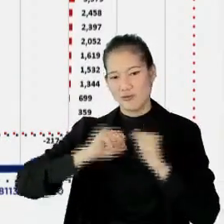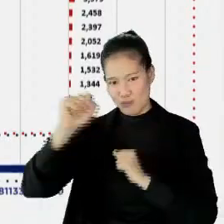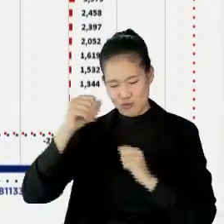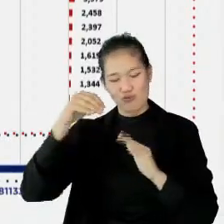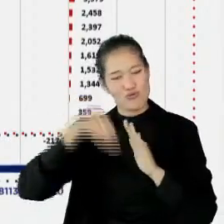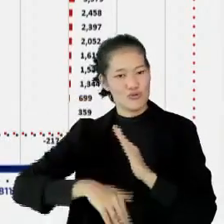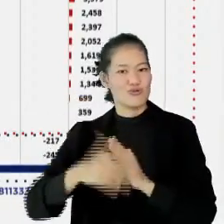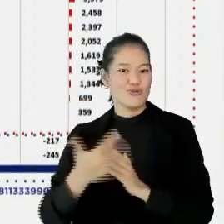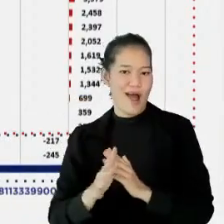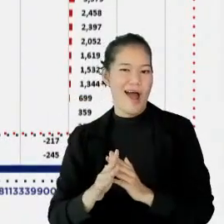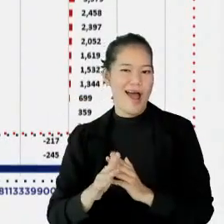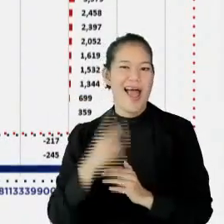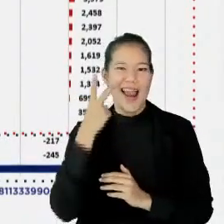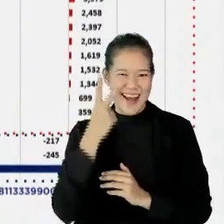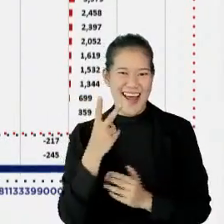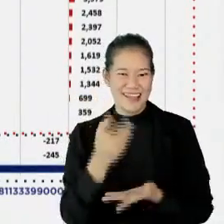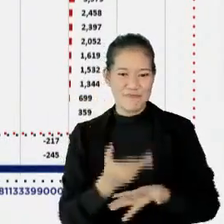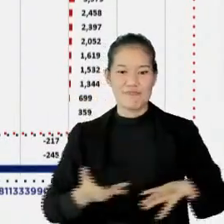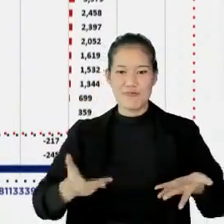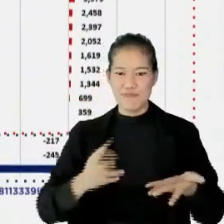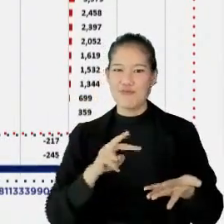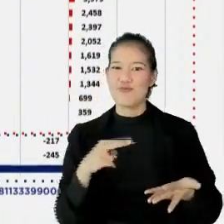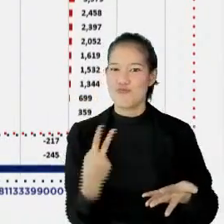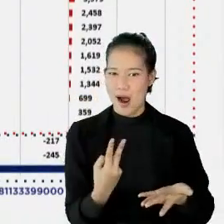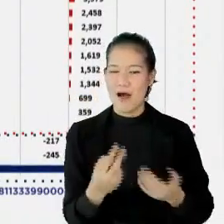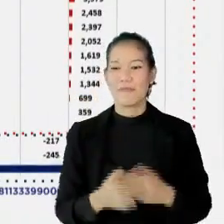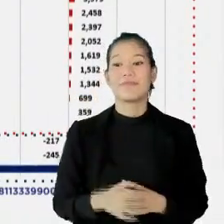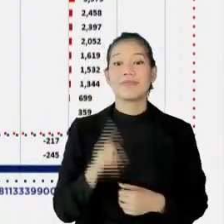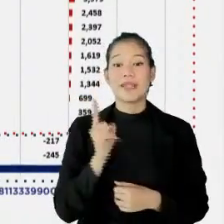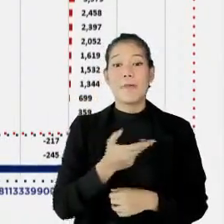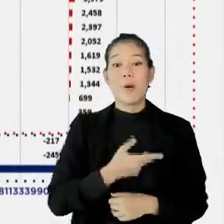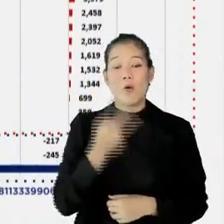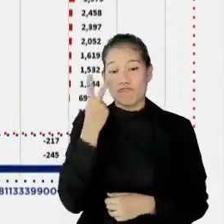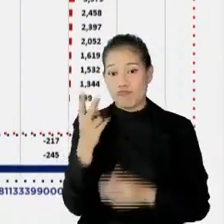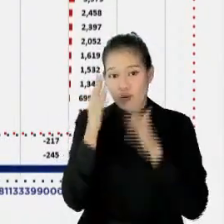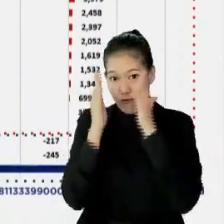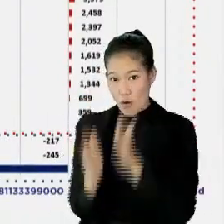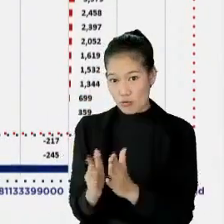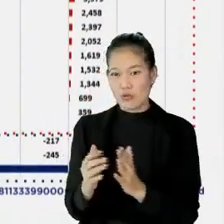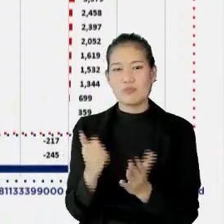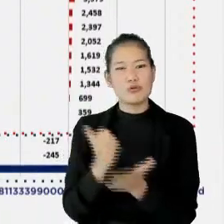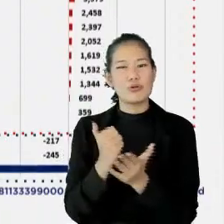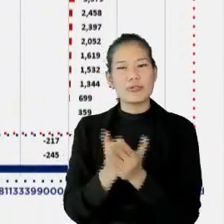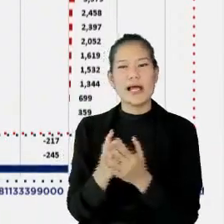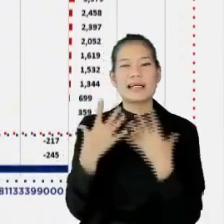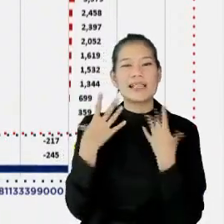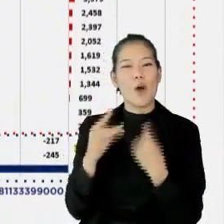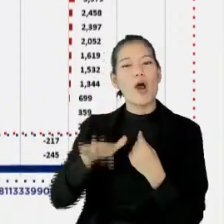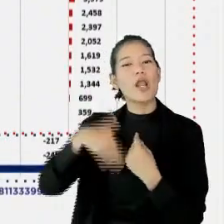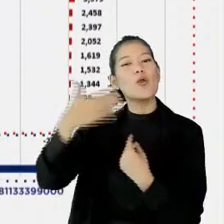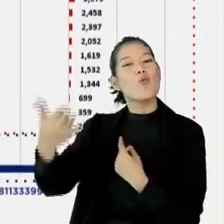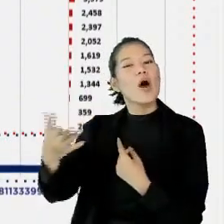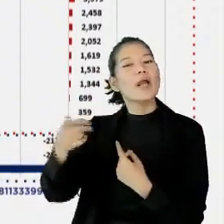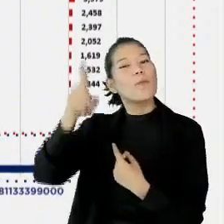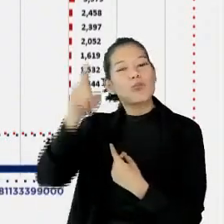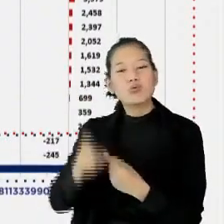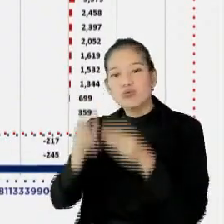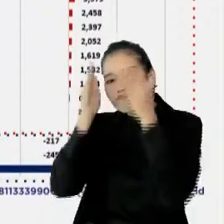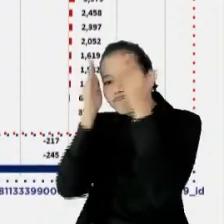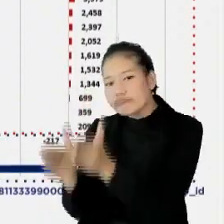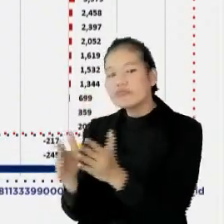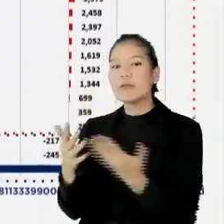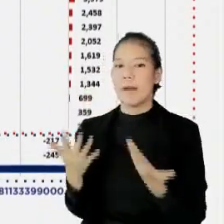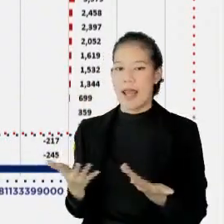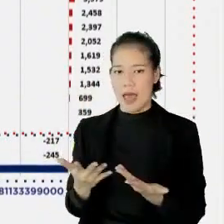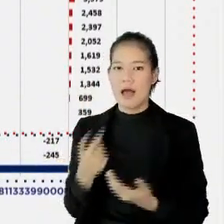bisa kita lihat lah pergeserannya seperti apa. Nah, yang ingin saya highlight adalah wilayah mana sih di luar Pulau Jawa dan Bali yang perlu mendapatkan